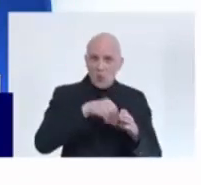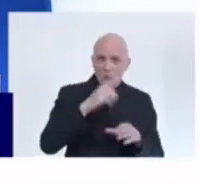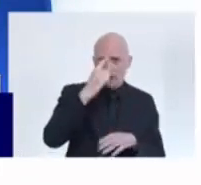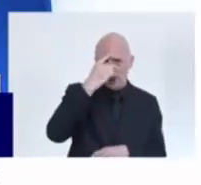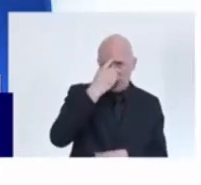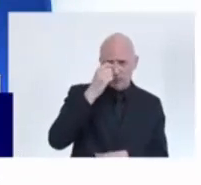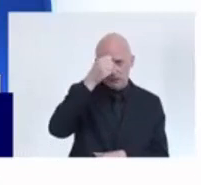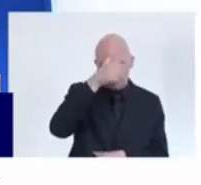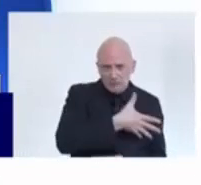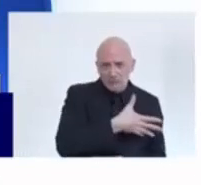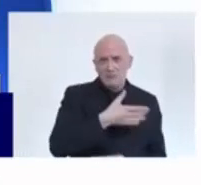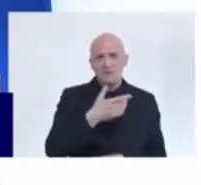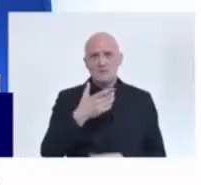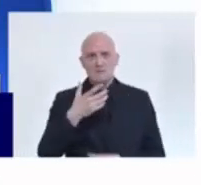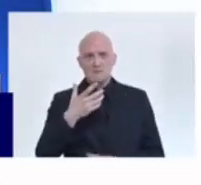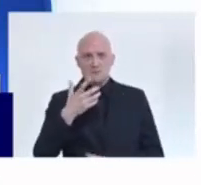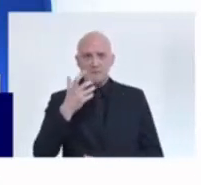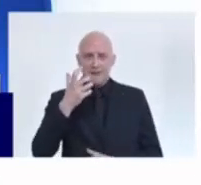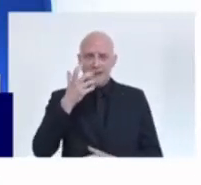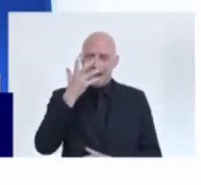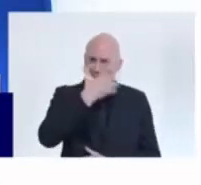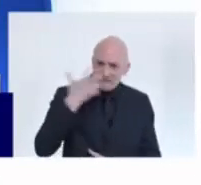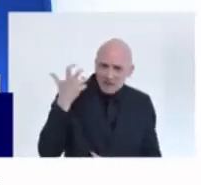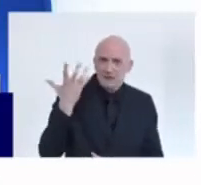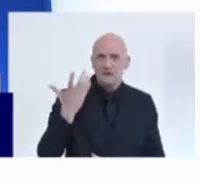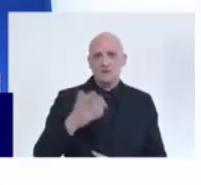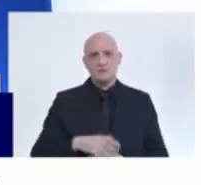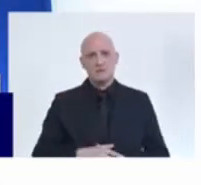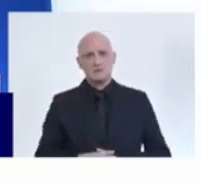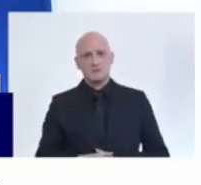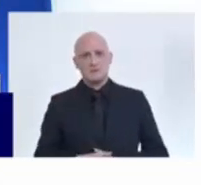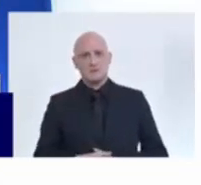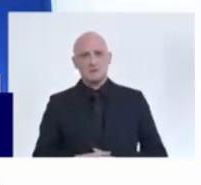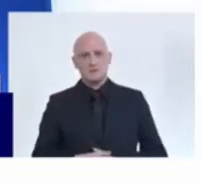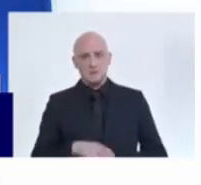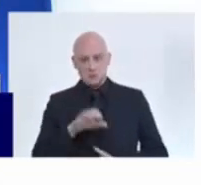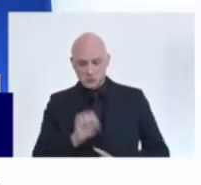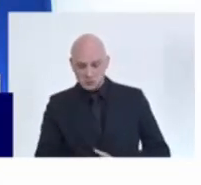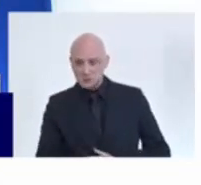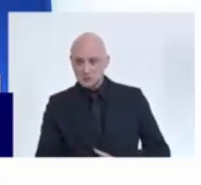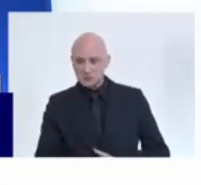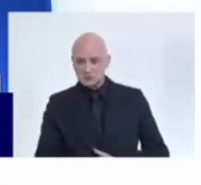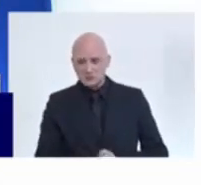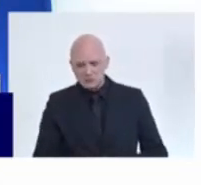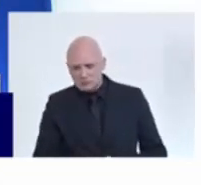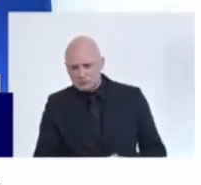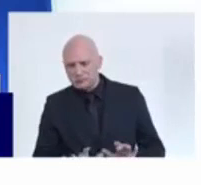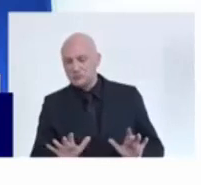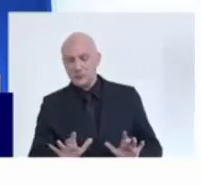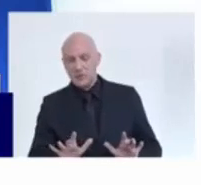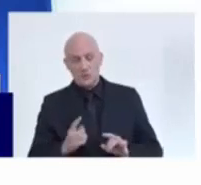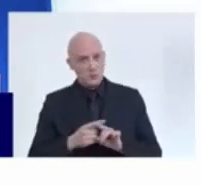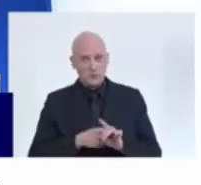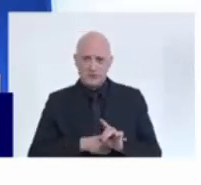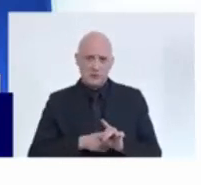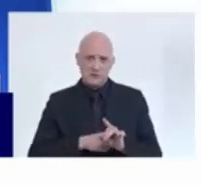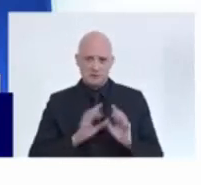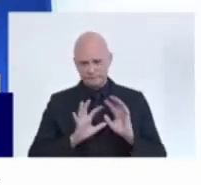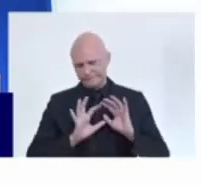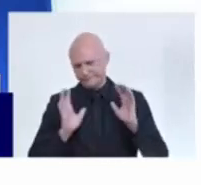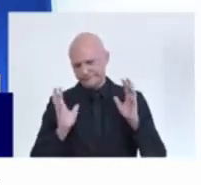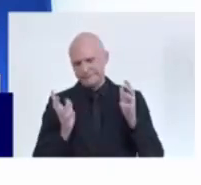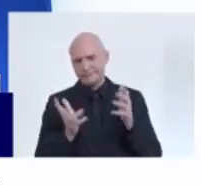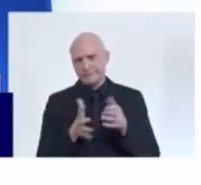les frontières il nous disait que ça sert à rien qu'en fait le virus circule et tout le temps de personne en personne et que ça serve à rien de tester les gens